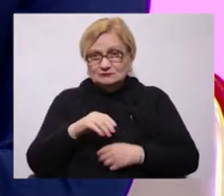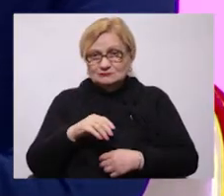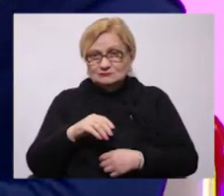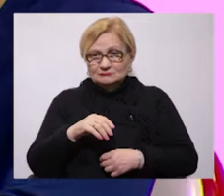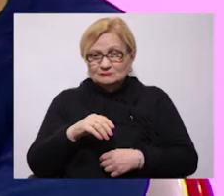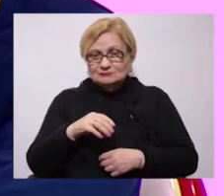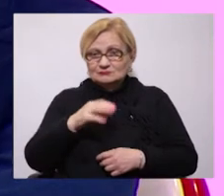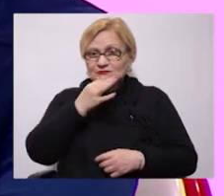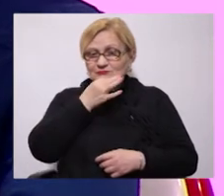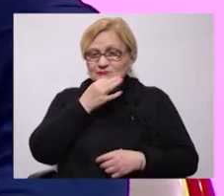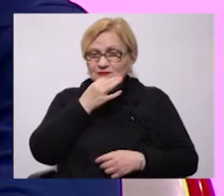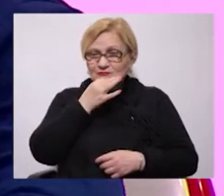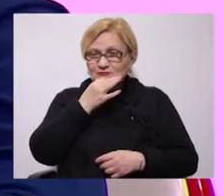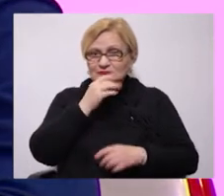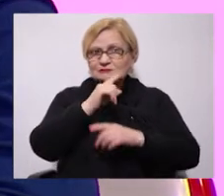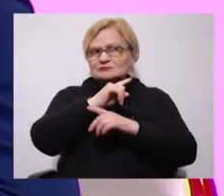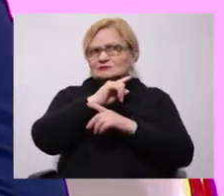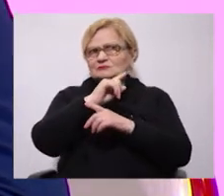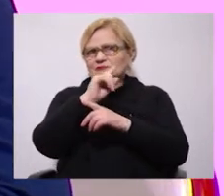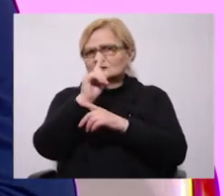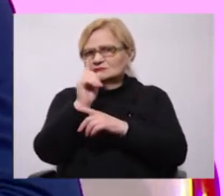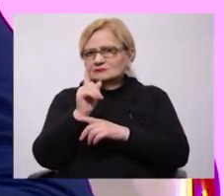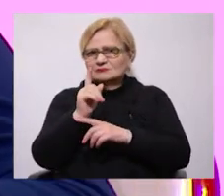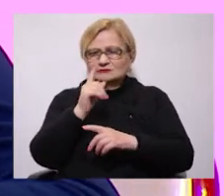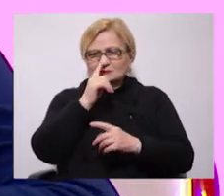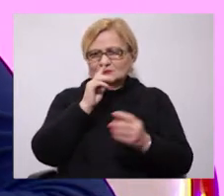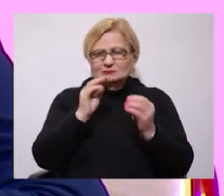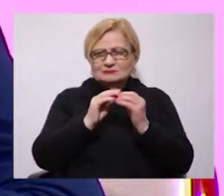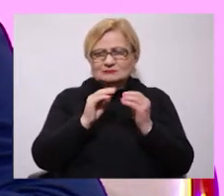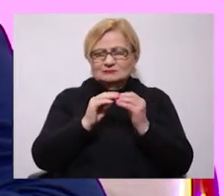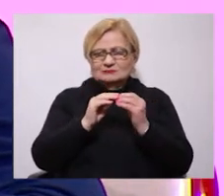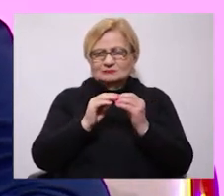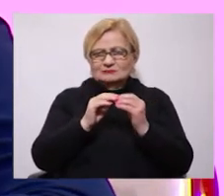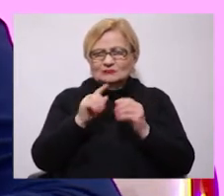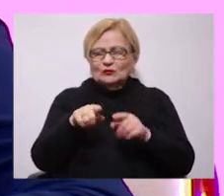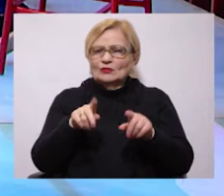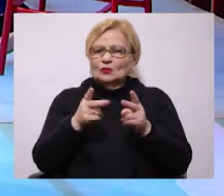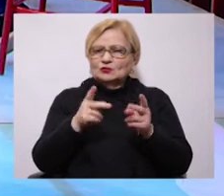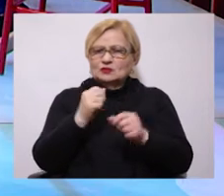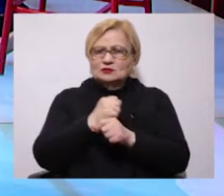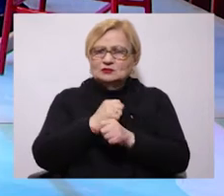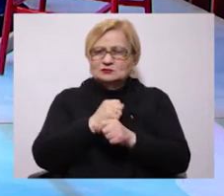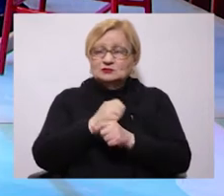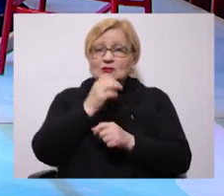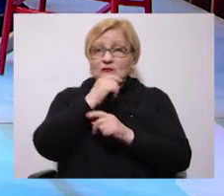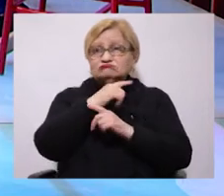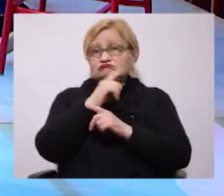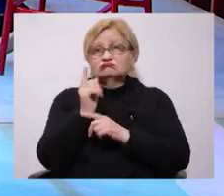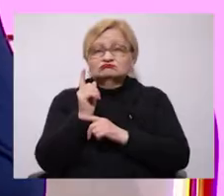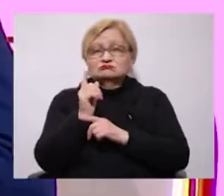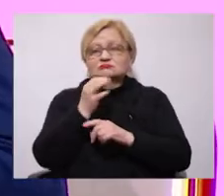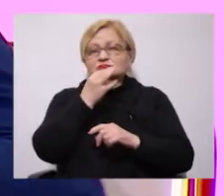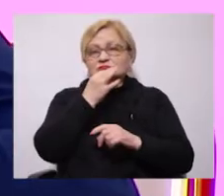და სანამ საათი არ გადაადგილდება, უნდა გააკეთო ეგ. კი ბატონო. და როცა გადაადგილდება,